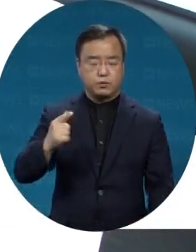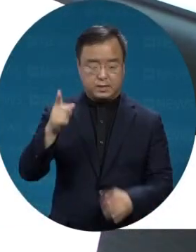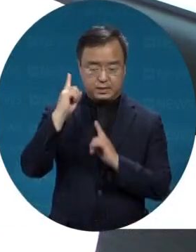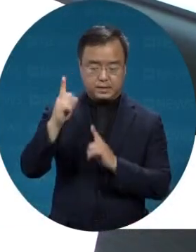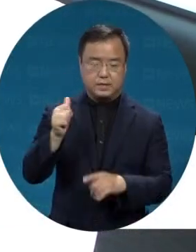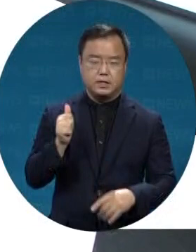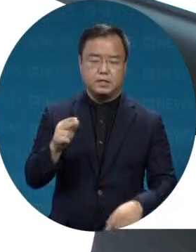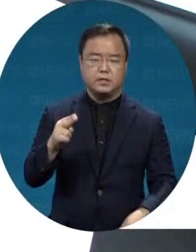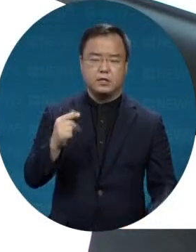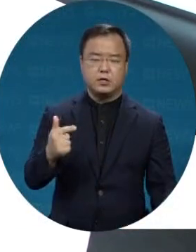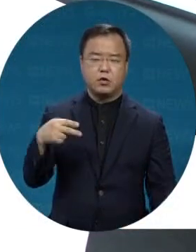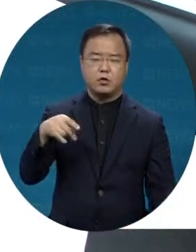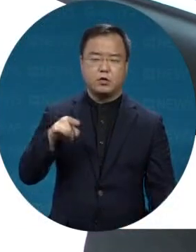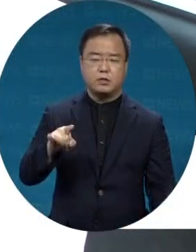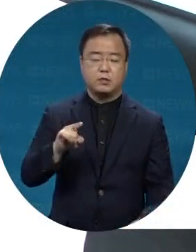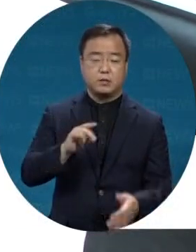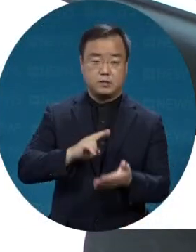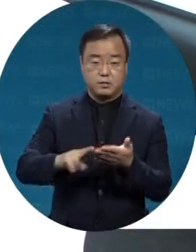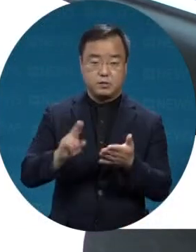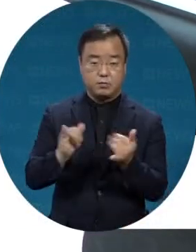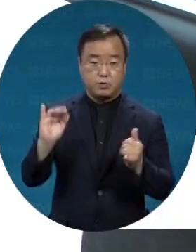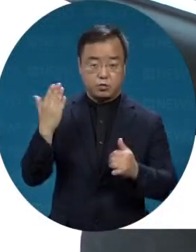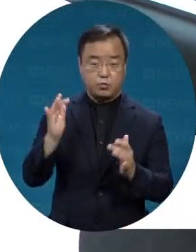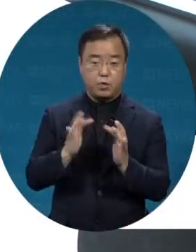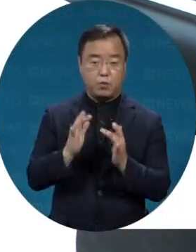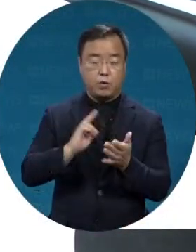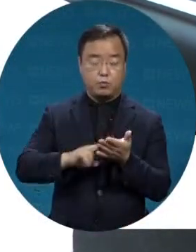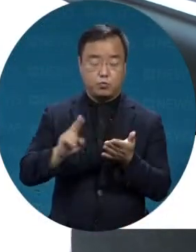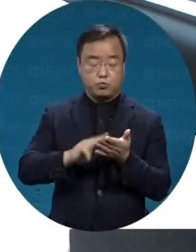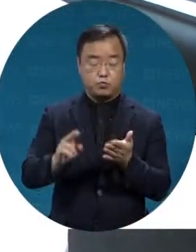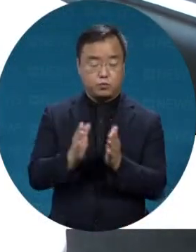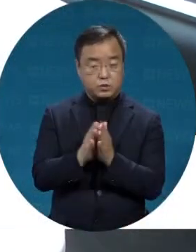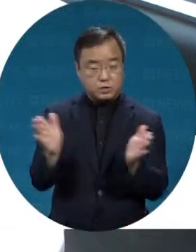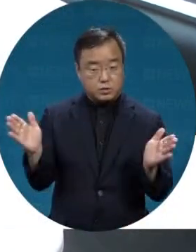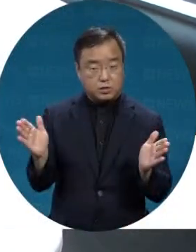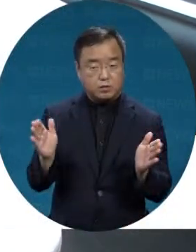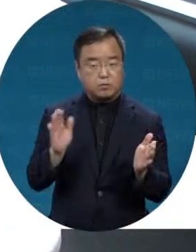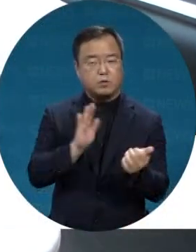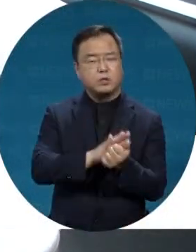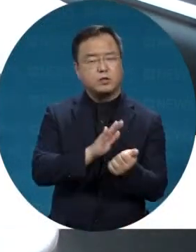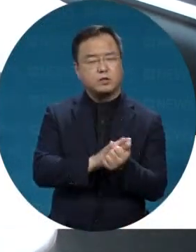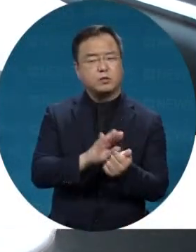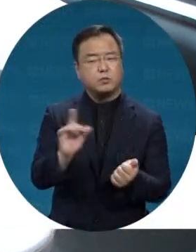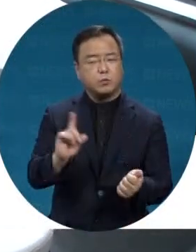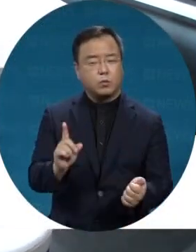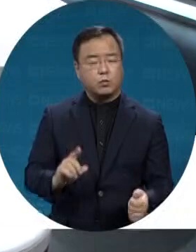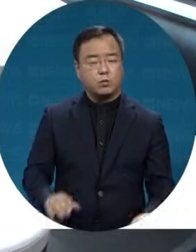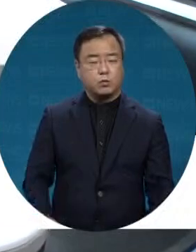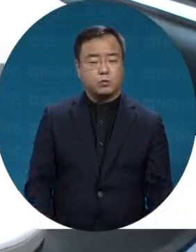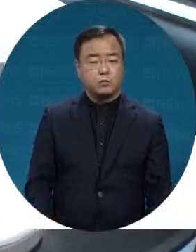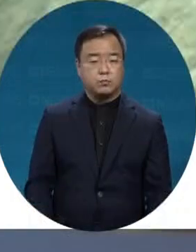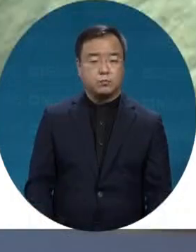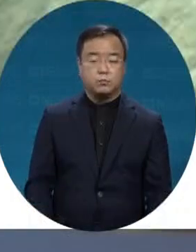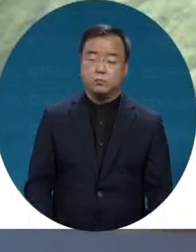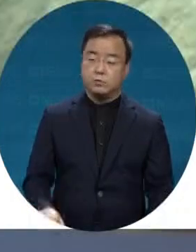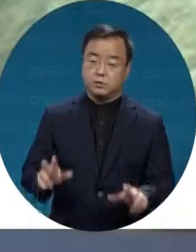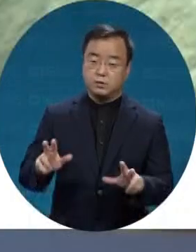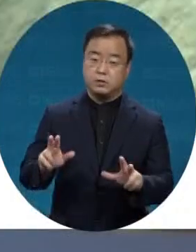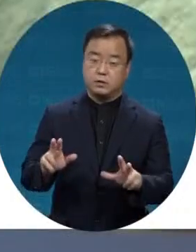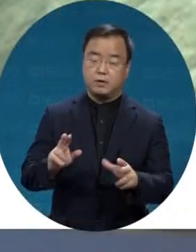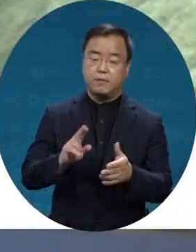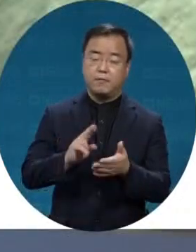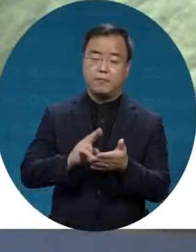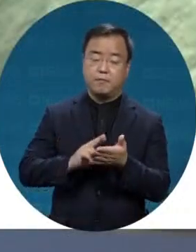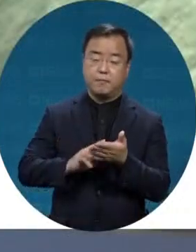작가가 최근에 웹툰 작가로 데뷔했다고 해요네 이런 어떤 지원들 현재 어떻습니까 현재 그 만화 영상